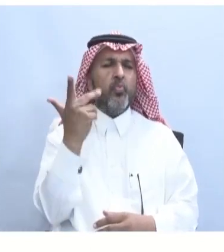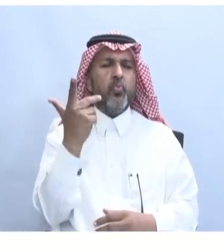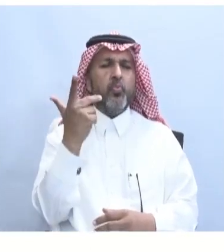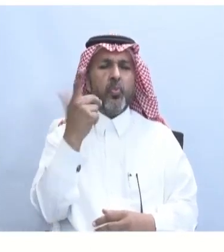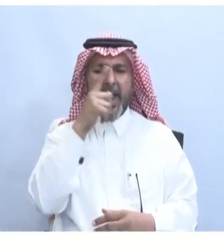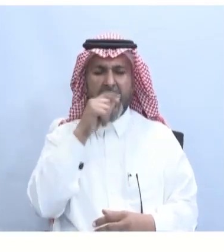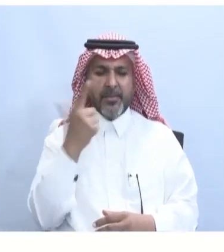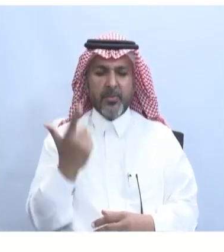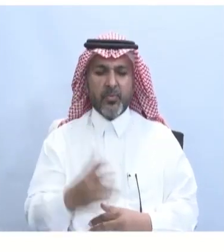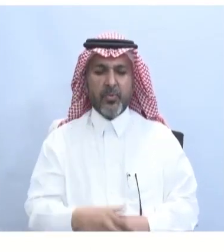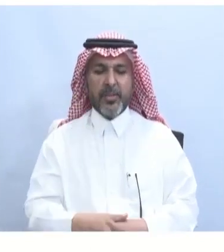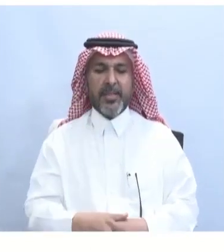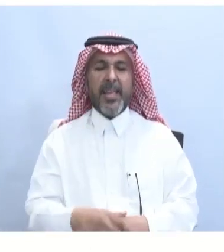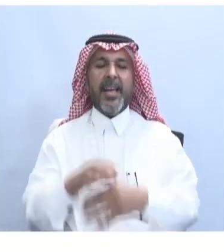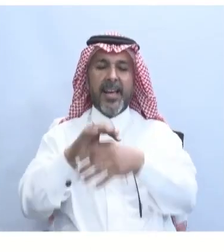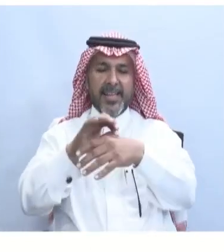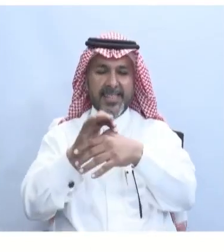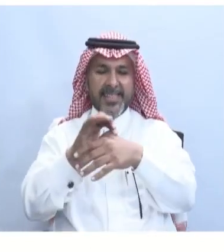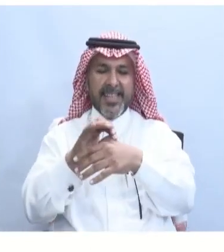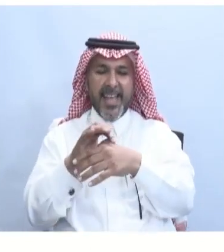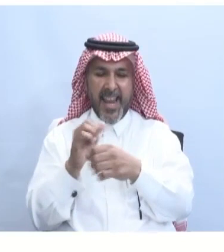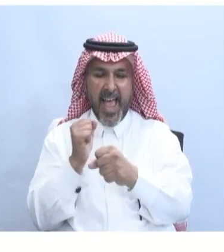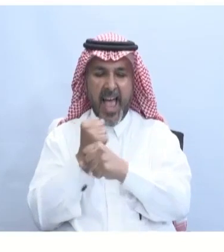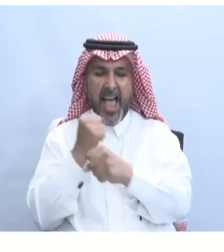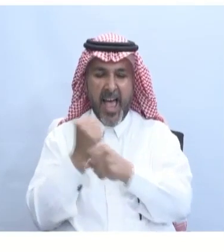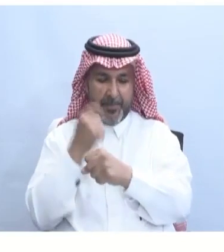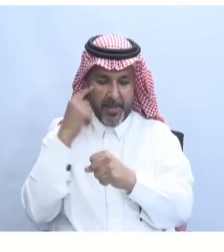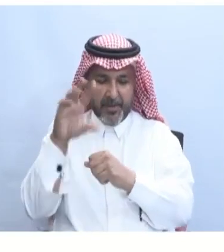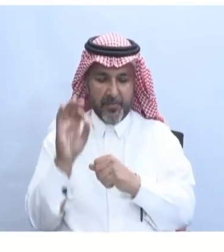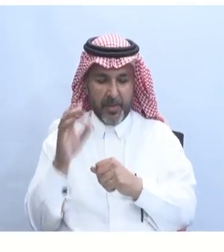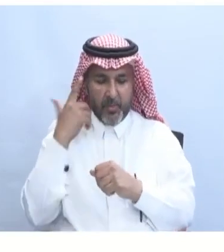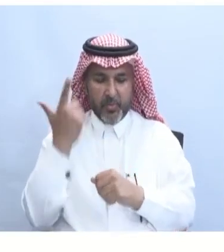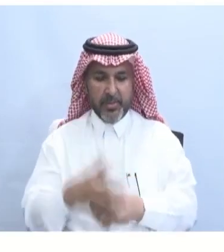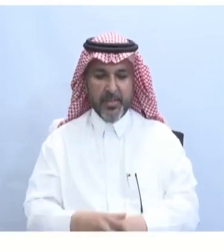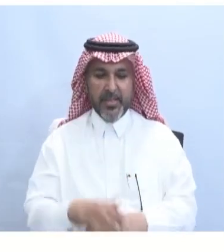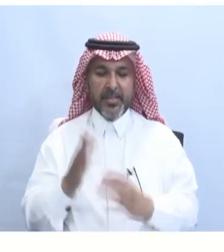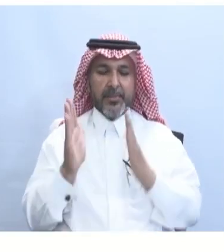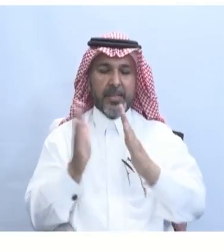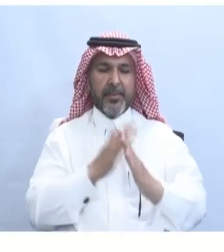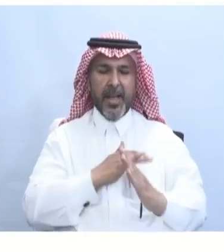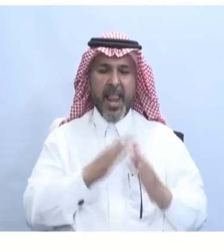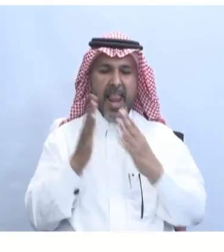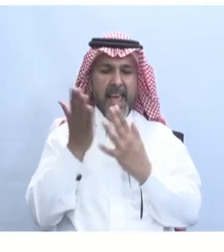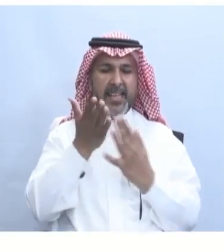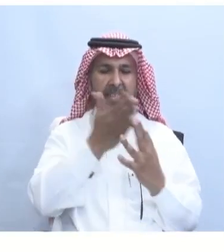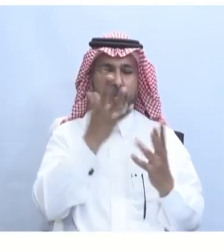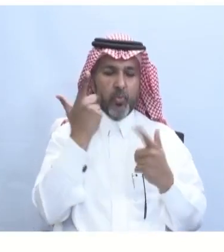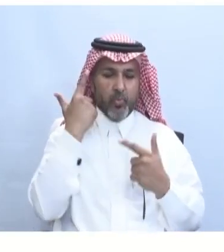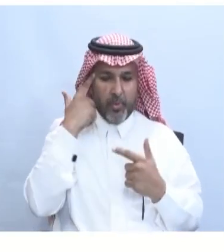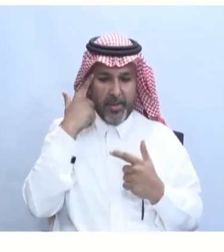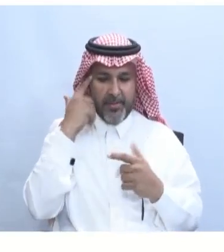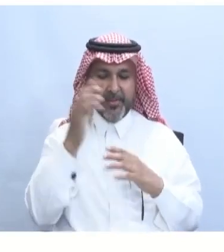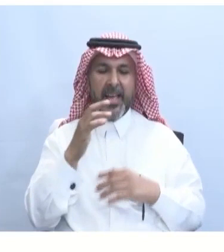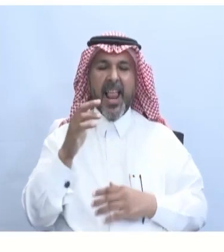ينجزه الانسان في مجالات المعرفه والفن والتقاليد والعماره والثقافه